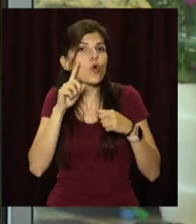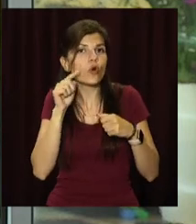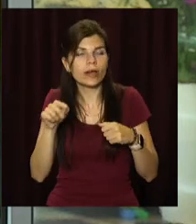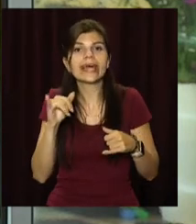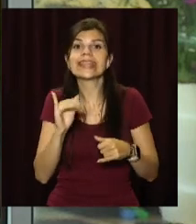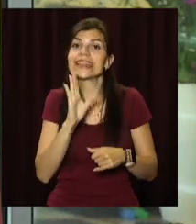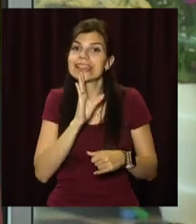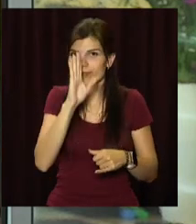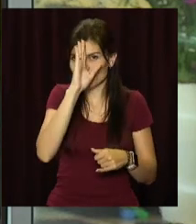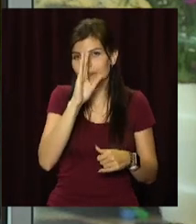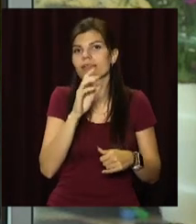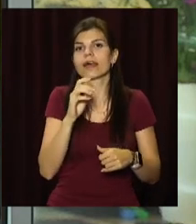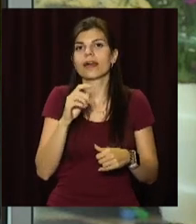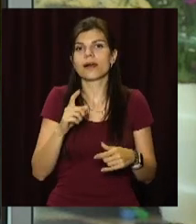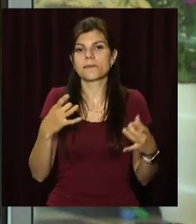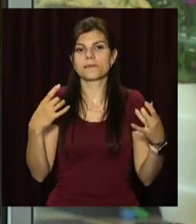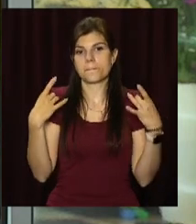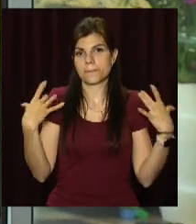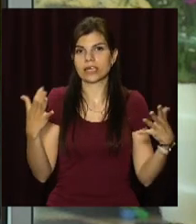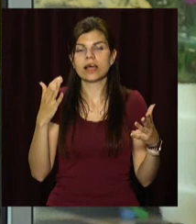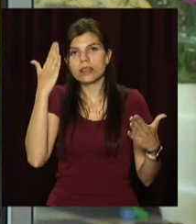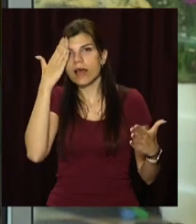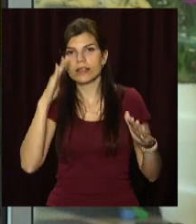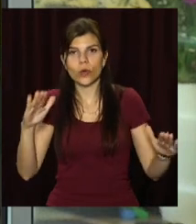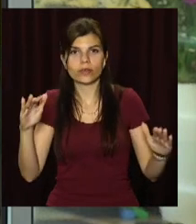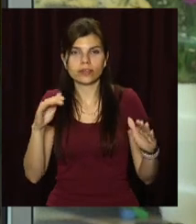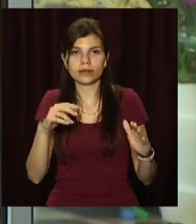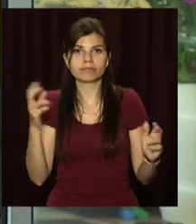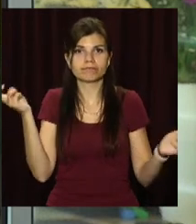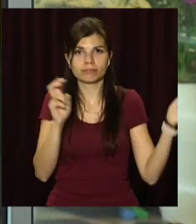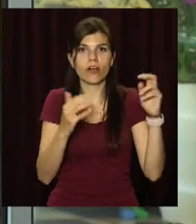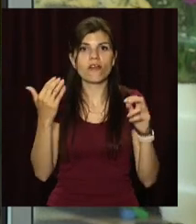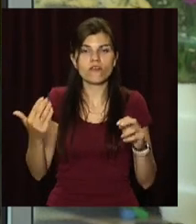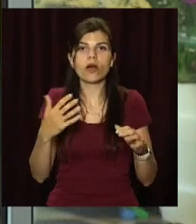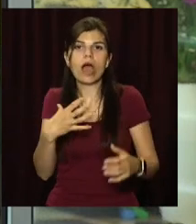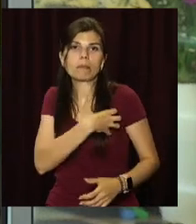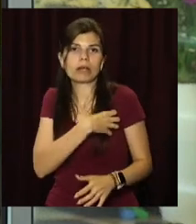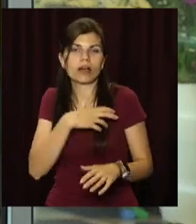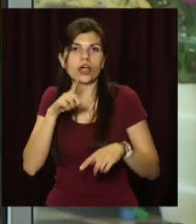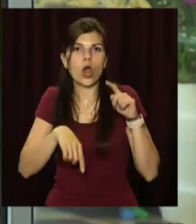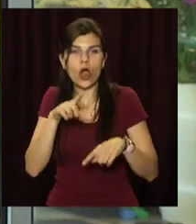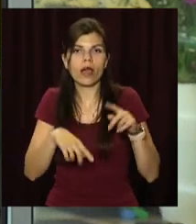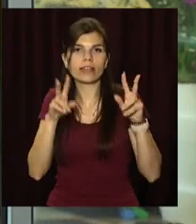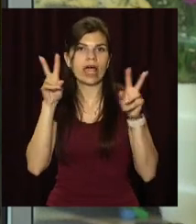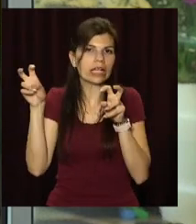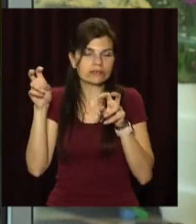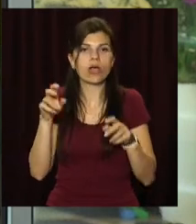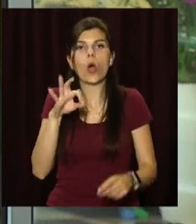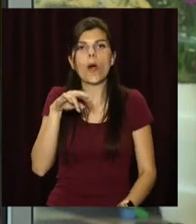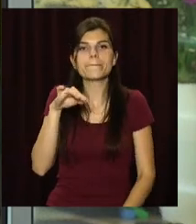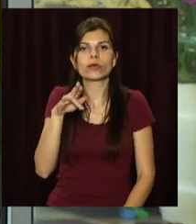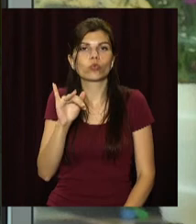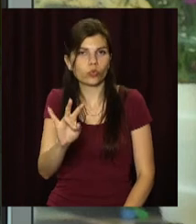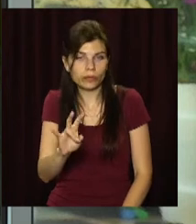та дівчат. На урочистості разом з обдарованими дітьми прийшли їхні опікуни та названі батьки. Привітав родини